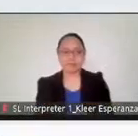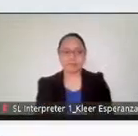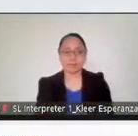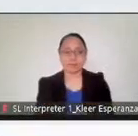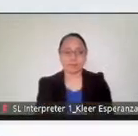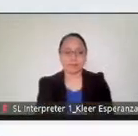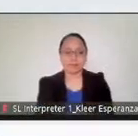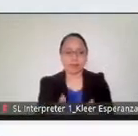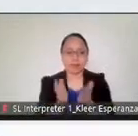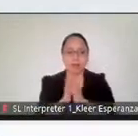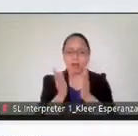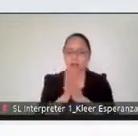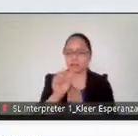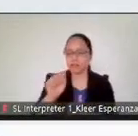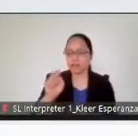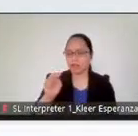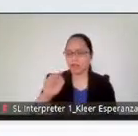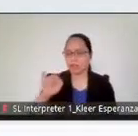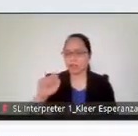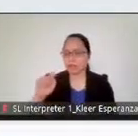Katintay nga ron.